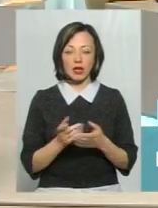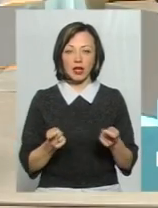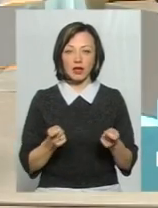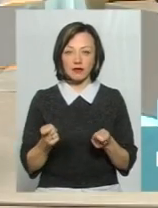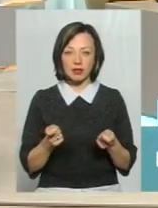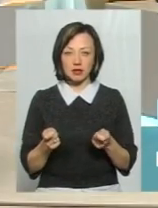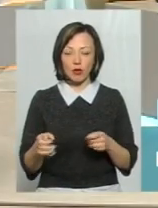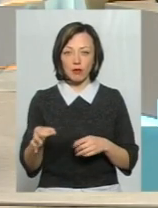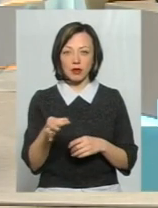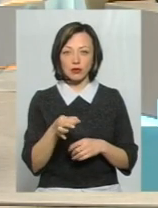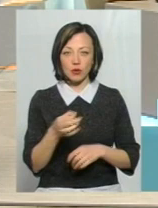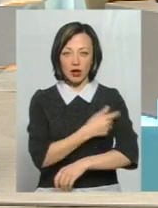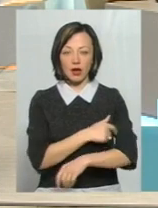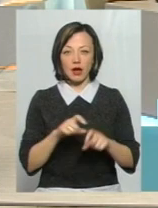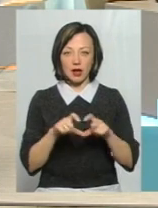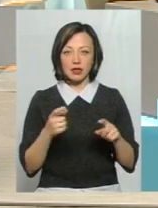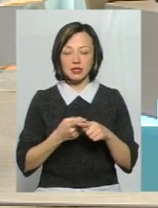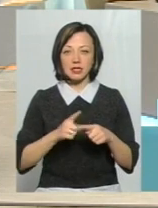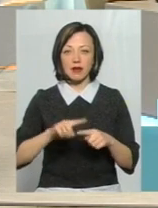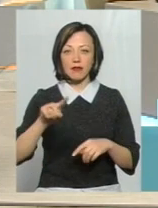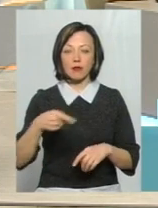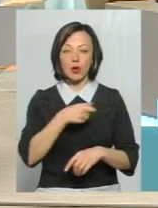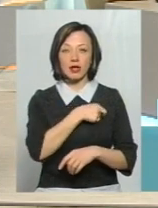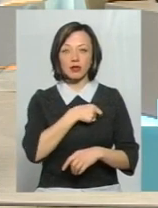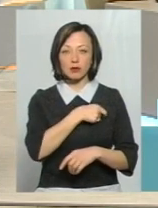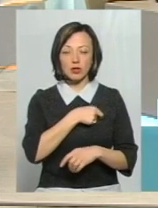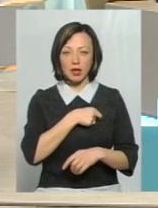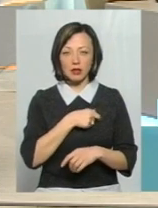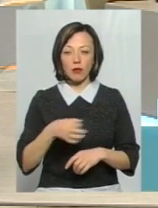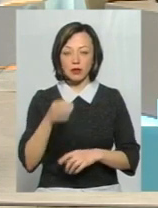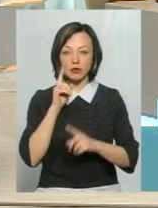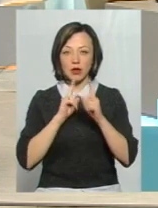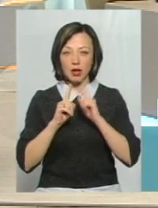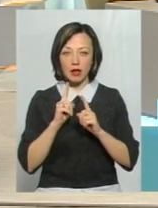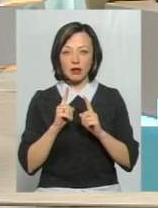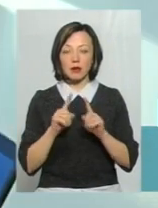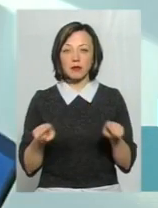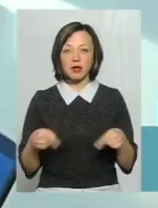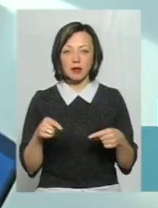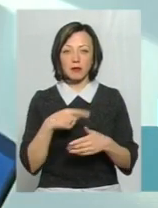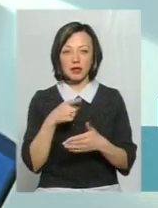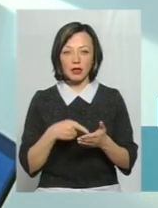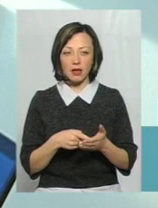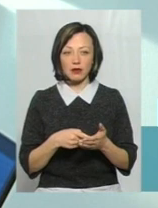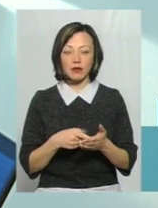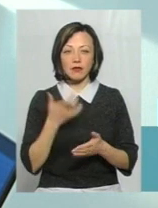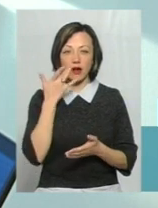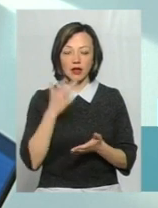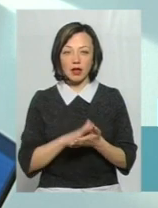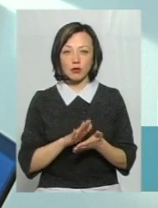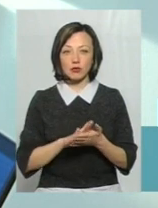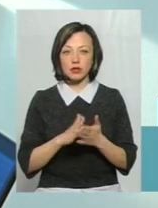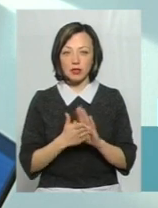керівництва обласної лікарні. Це вимога депутатів обласної ради, в тому числі і я, який піднімав питання, що в самому ганебному